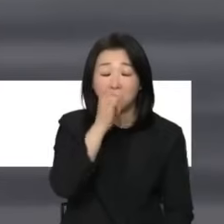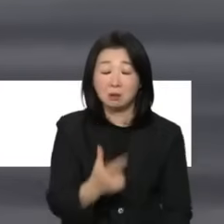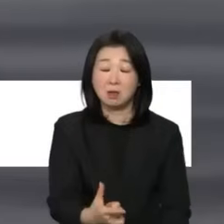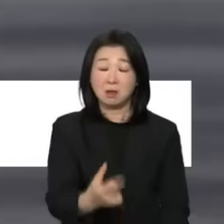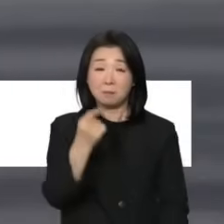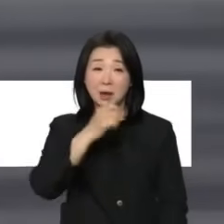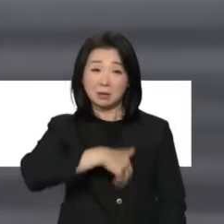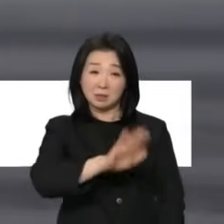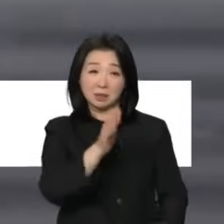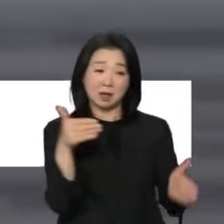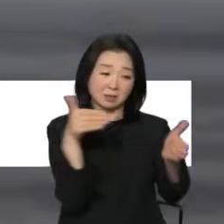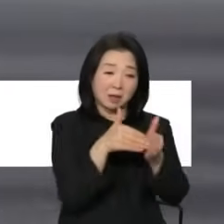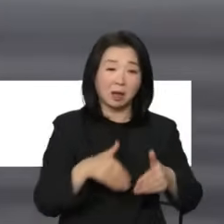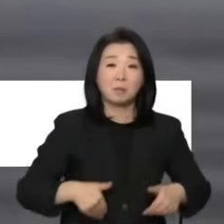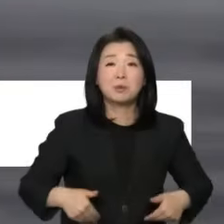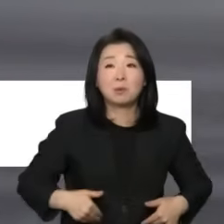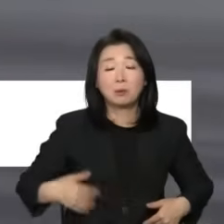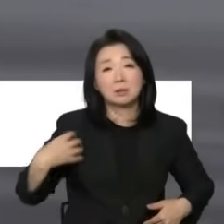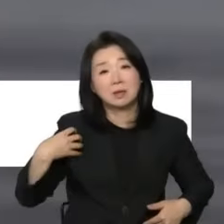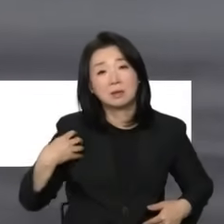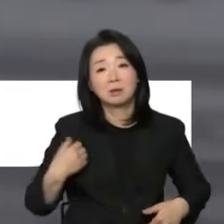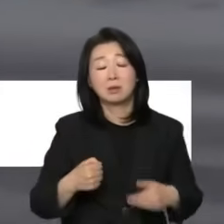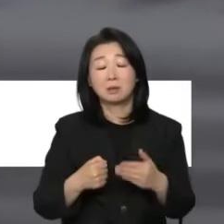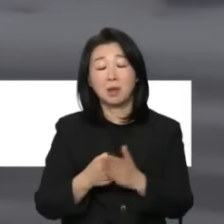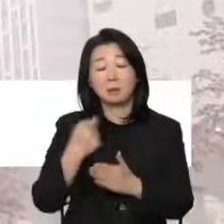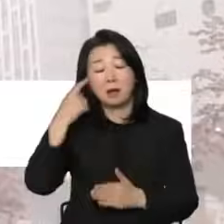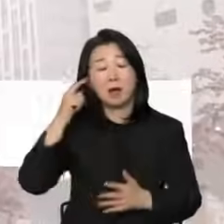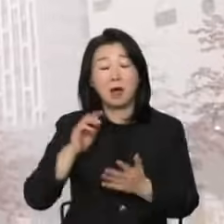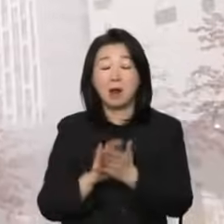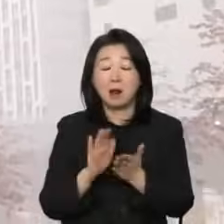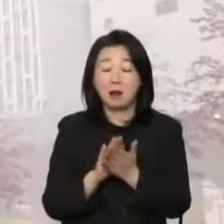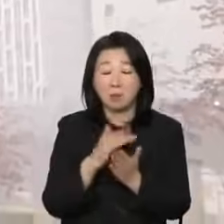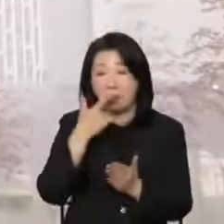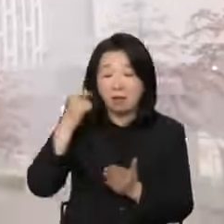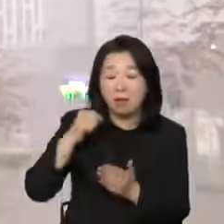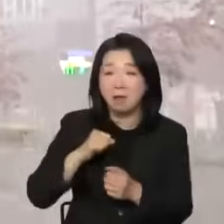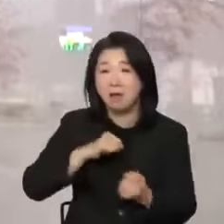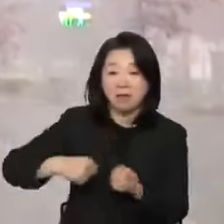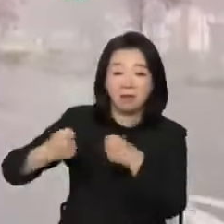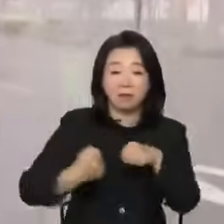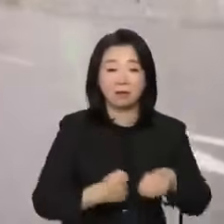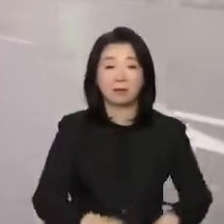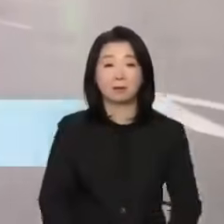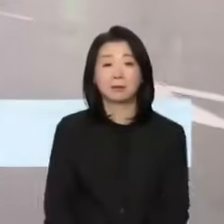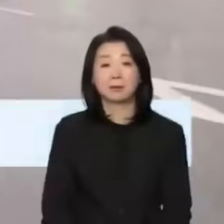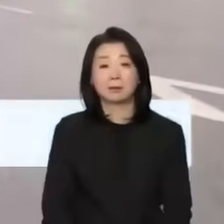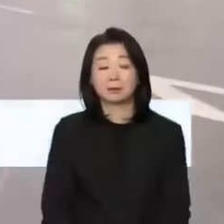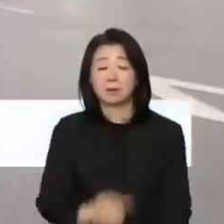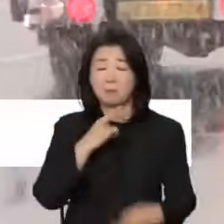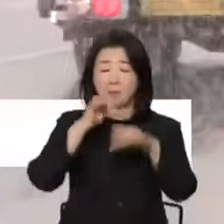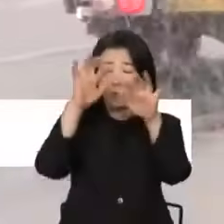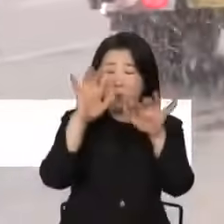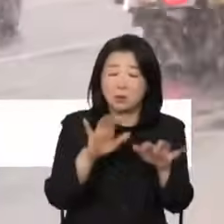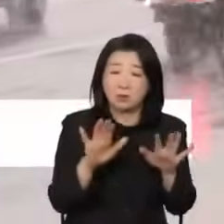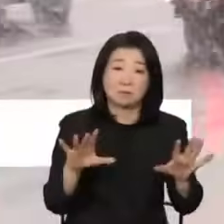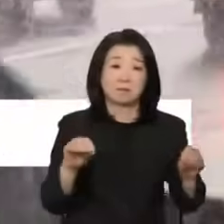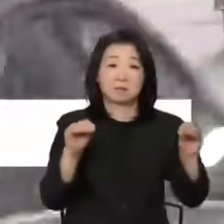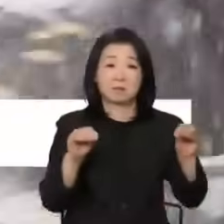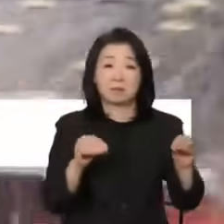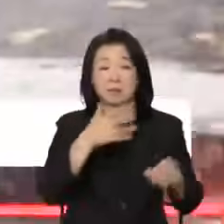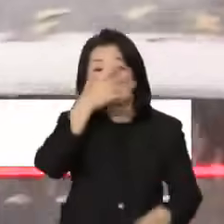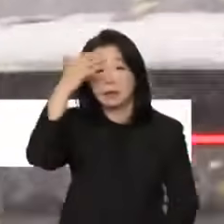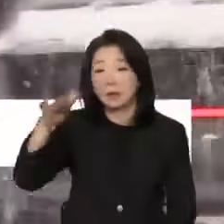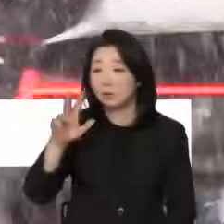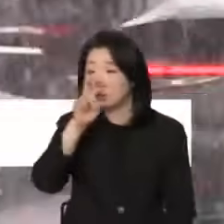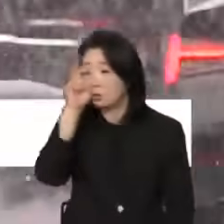해야 되는 그 사명감 하나 때문에 그냥 본능에 따라서 움직였습니다. 이틀 동안 내린 폭설의 고비는 넘겼습니다. 기상청은 오늘도